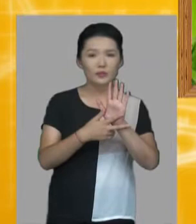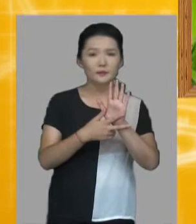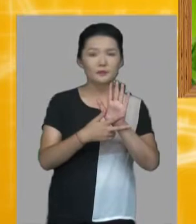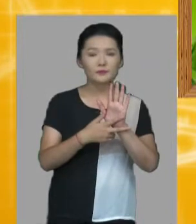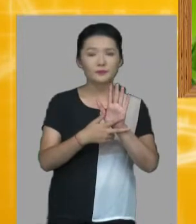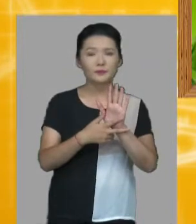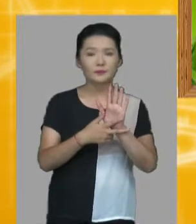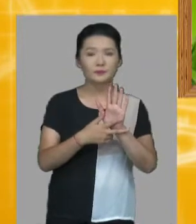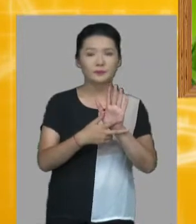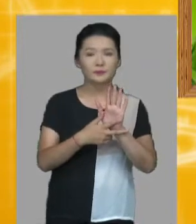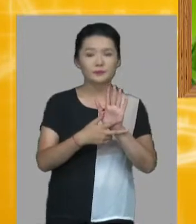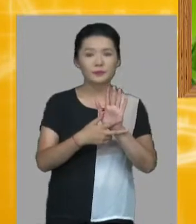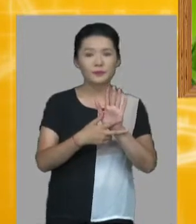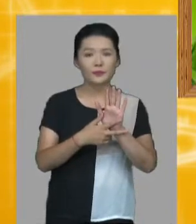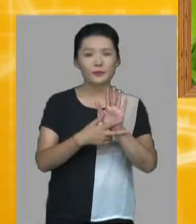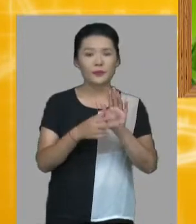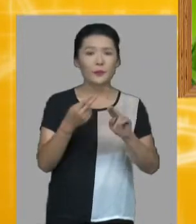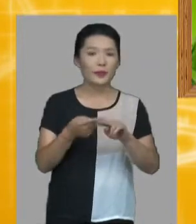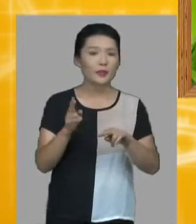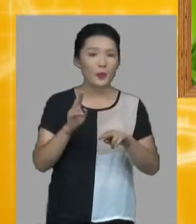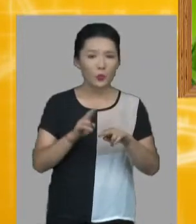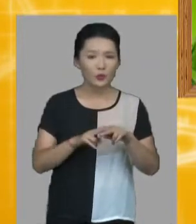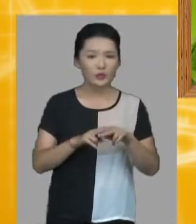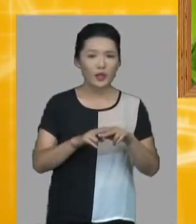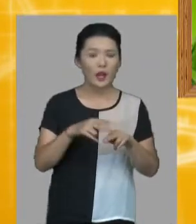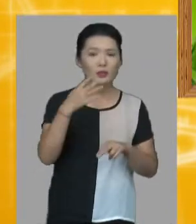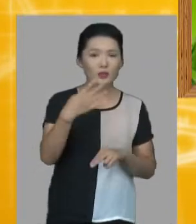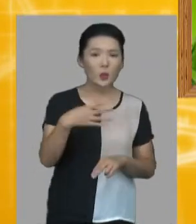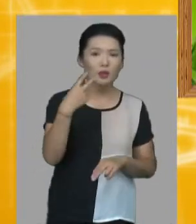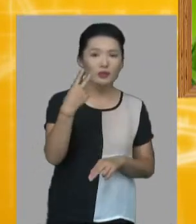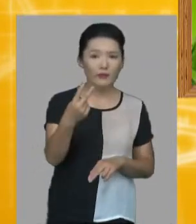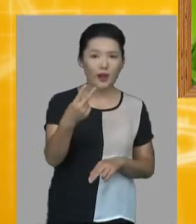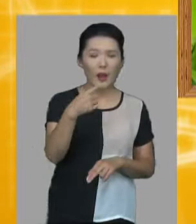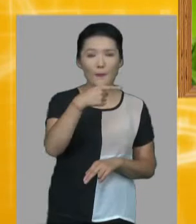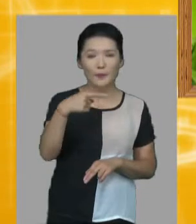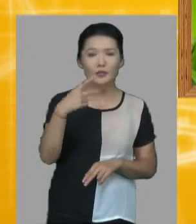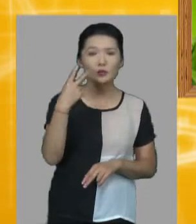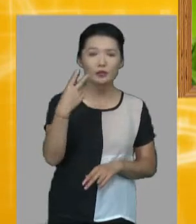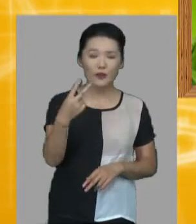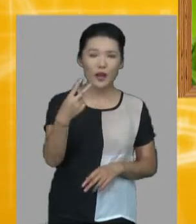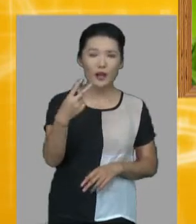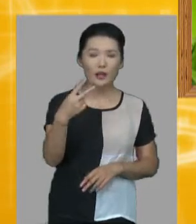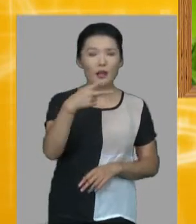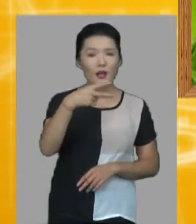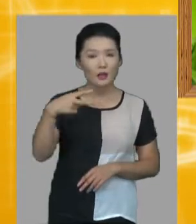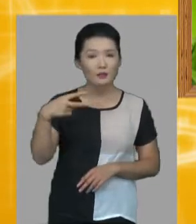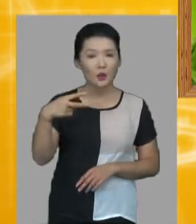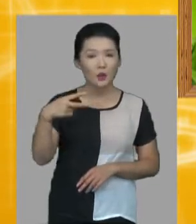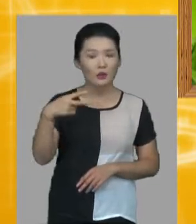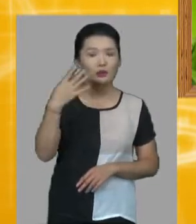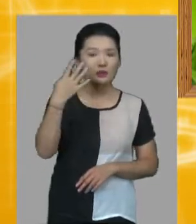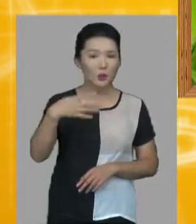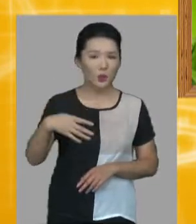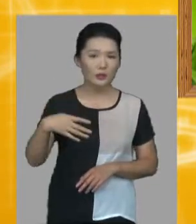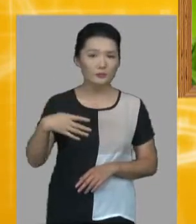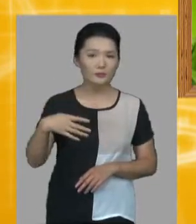48. Так как 42 минус 2 равно